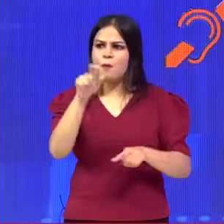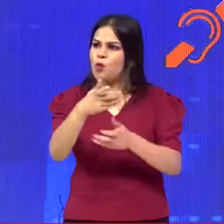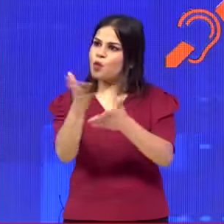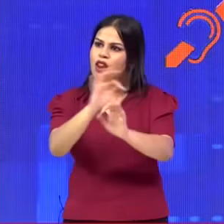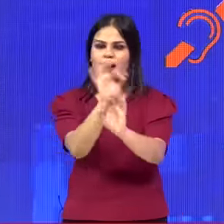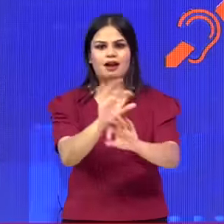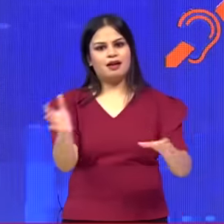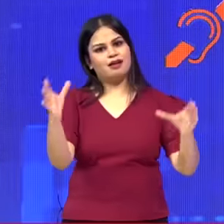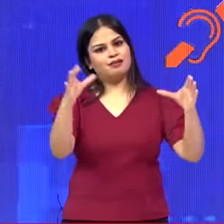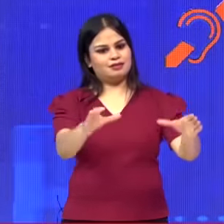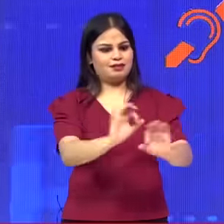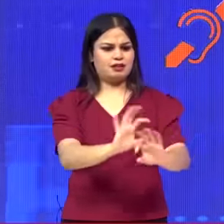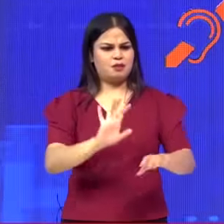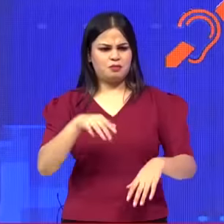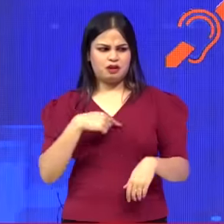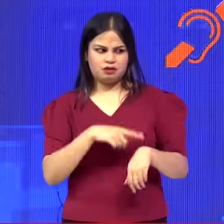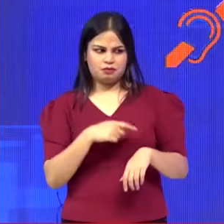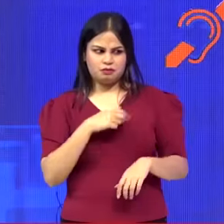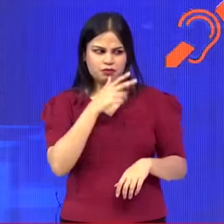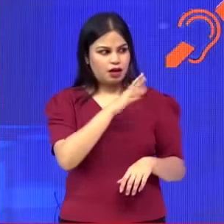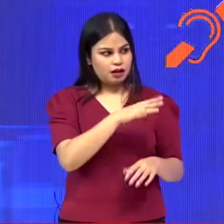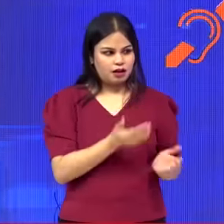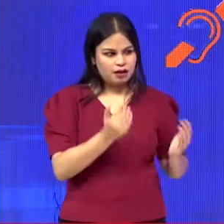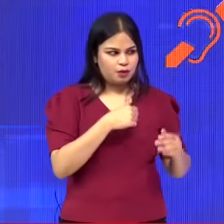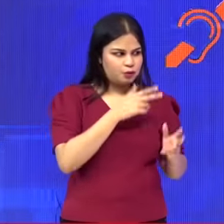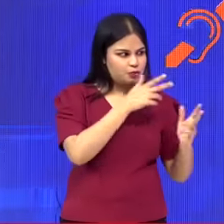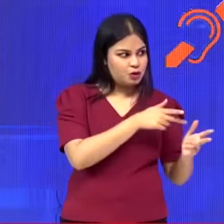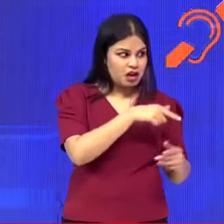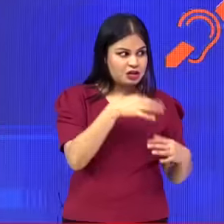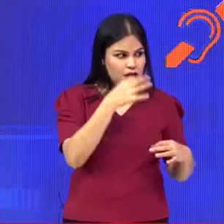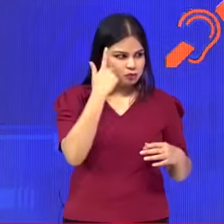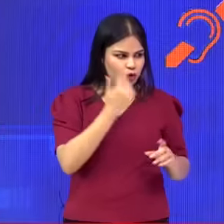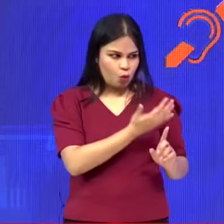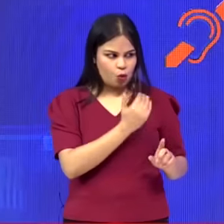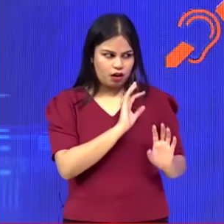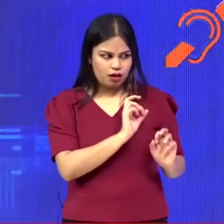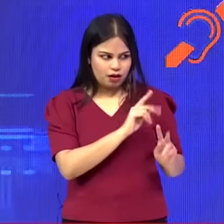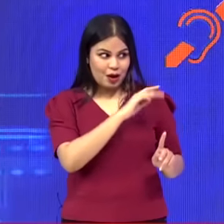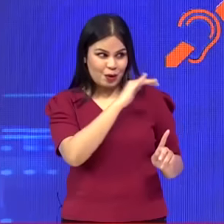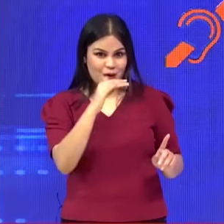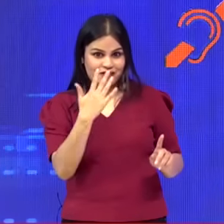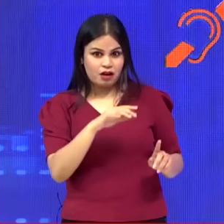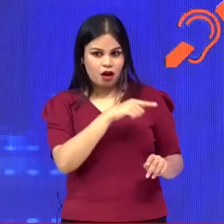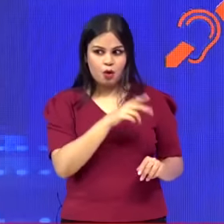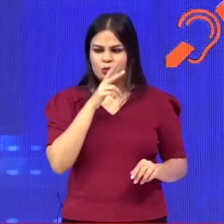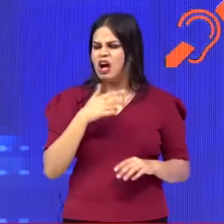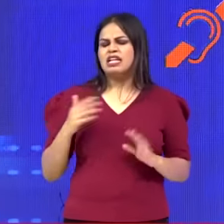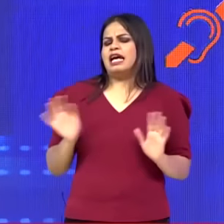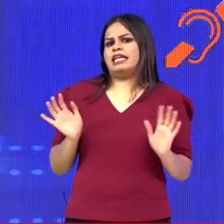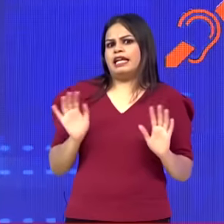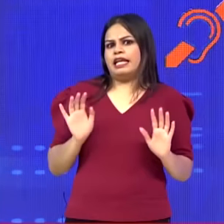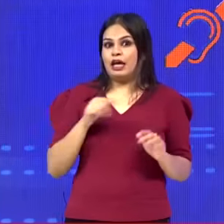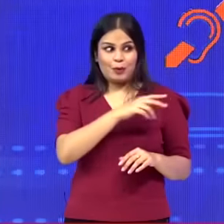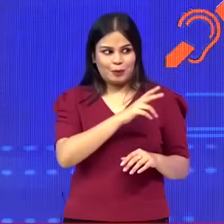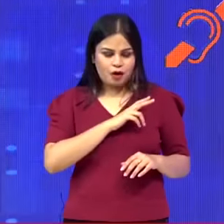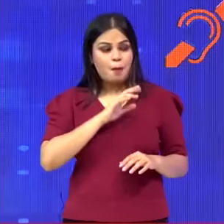तो कुछ देर के बाद मैं बोला, शाहरुख मैं तुझे डांस के लिए बुलाऊंगा, तो आ जा, तू मना करना, फिर मैं वापस